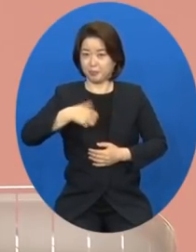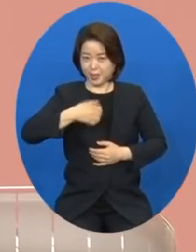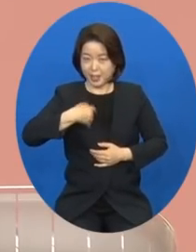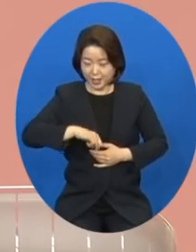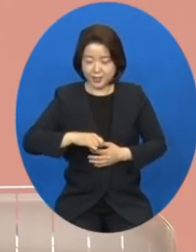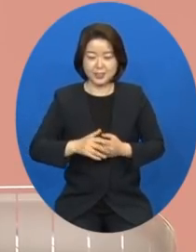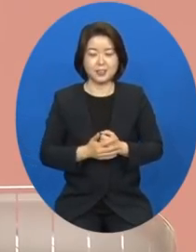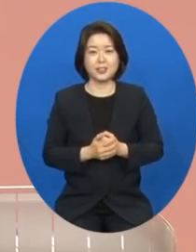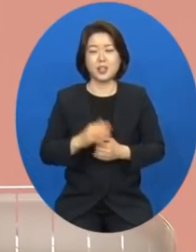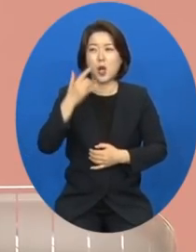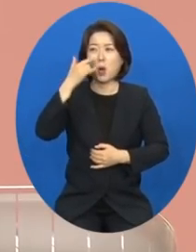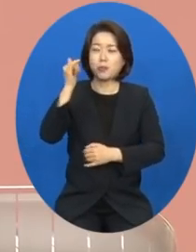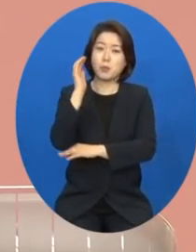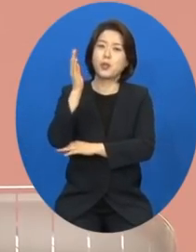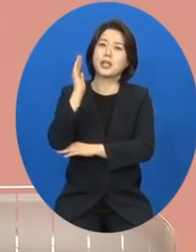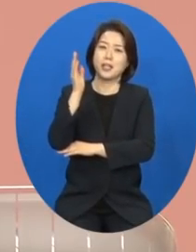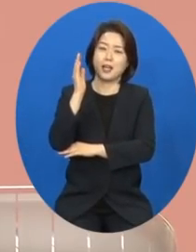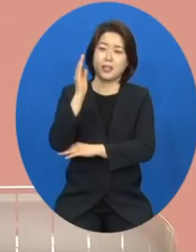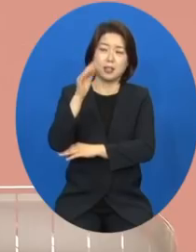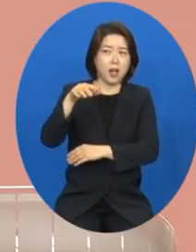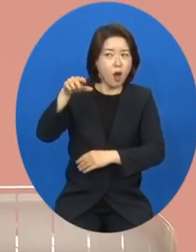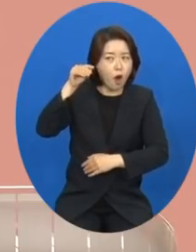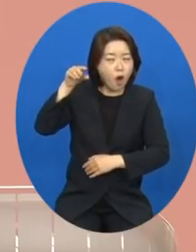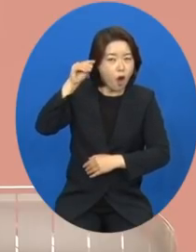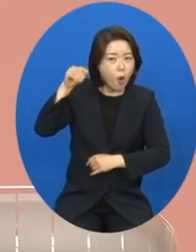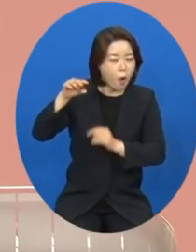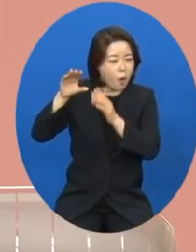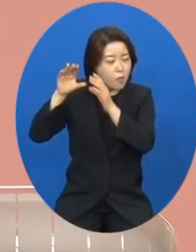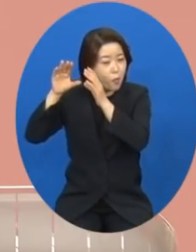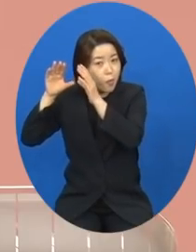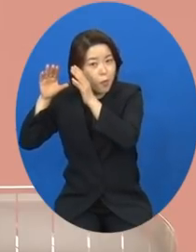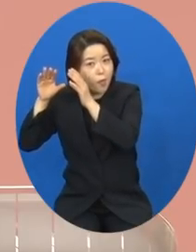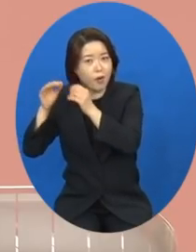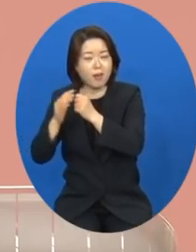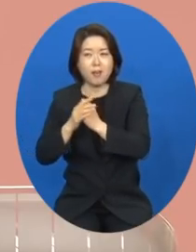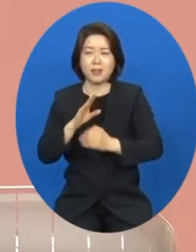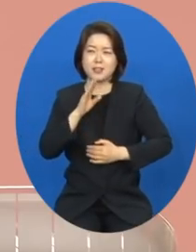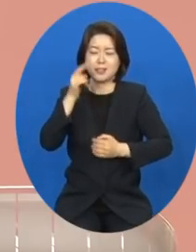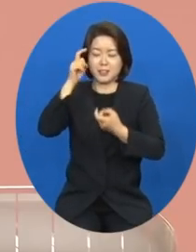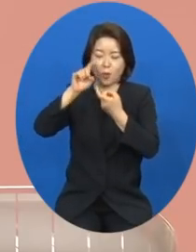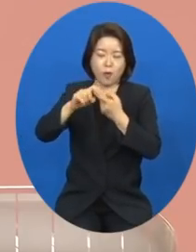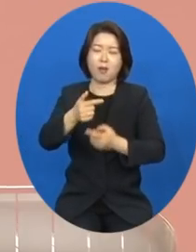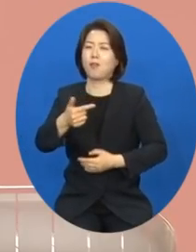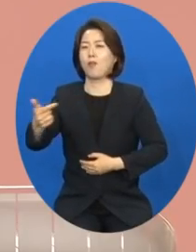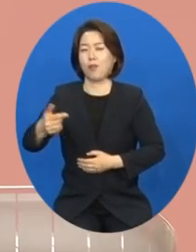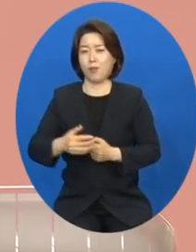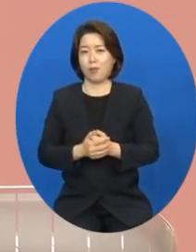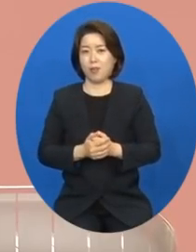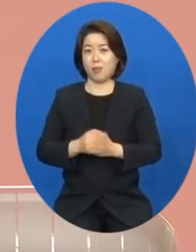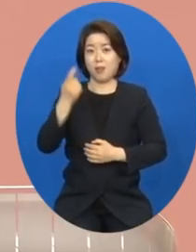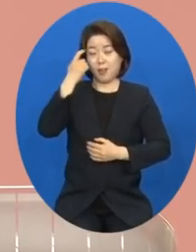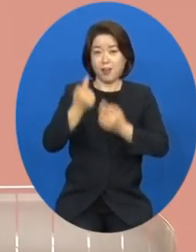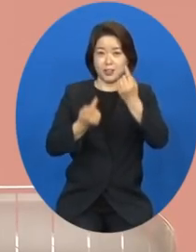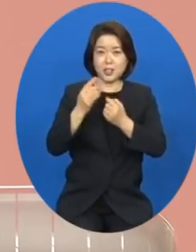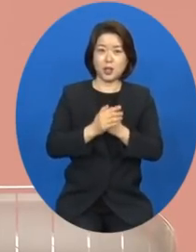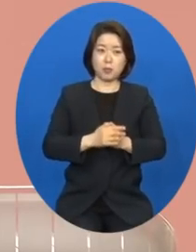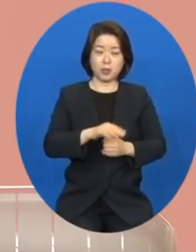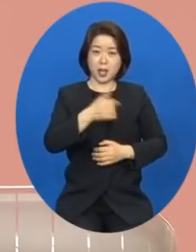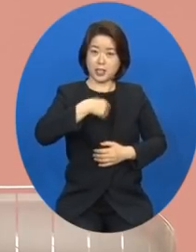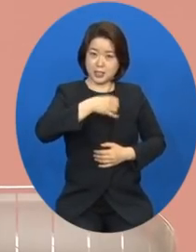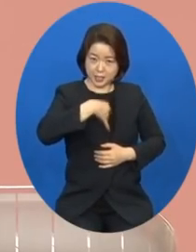부모님이 이야기를 들으면서 귀를 기울이고 요 굉장히 관심을 갖고 있습니다 그리고 생각보다 아이들이